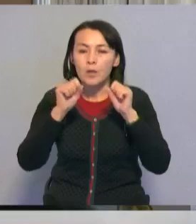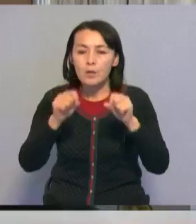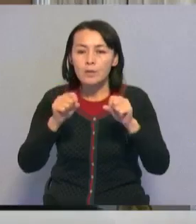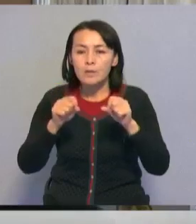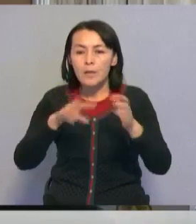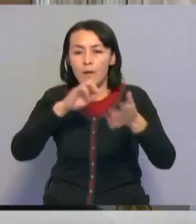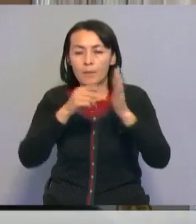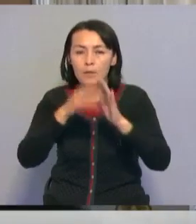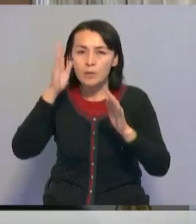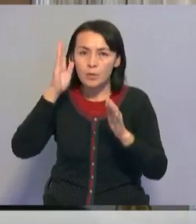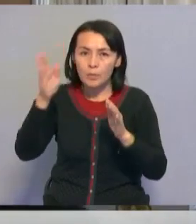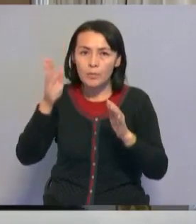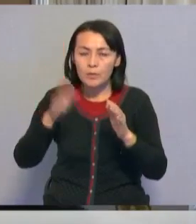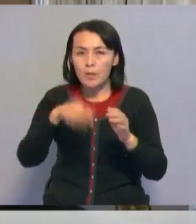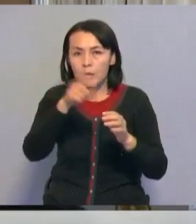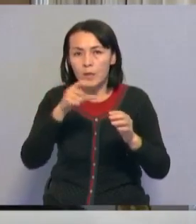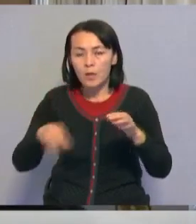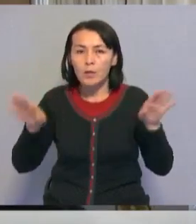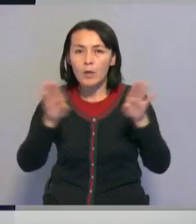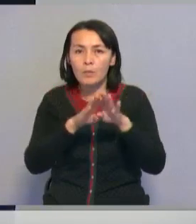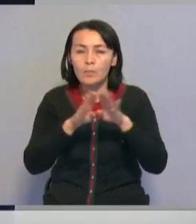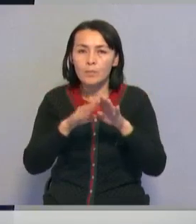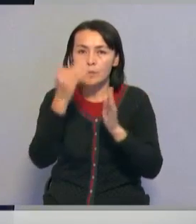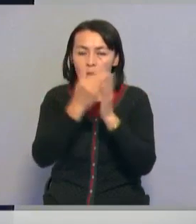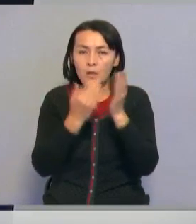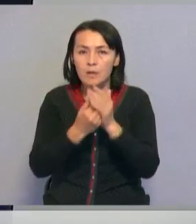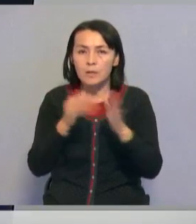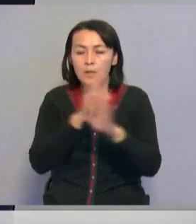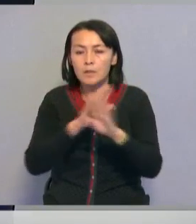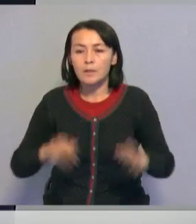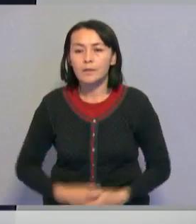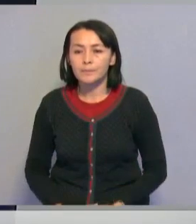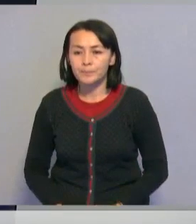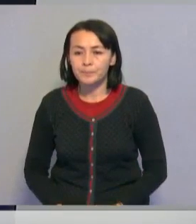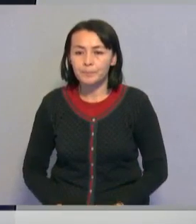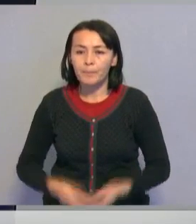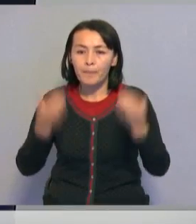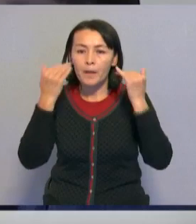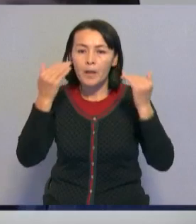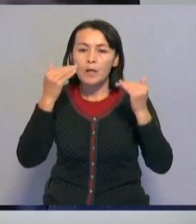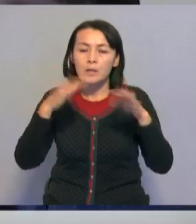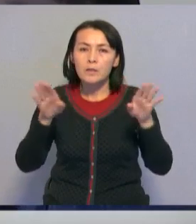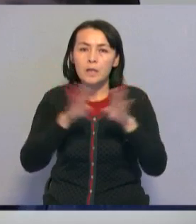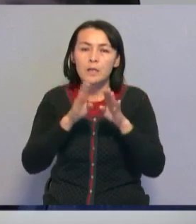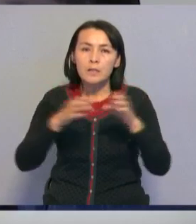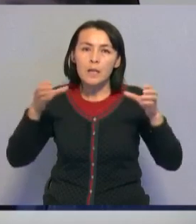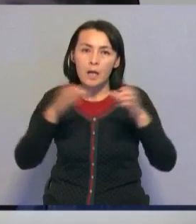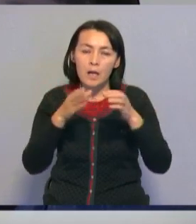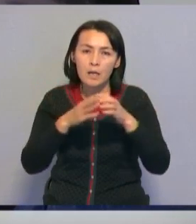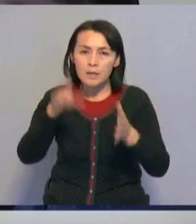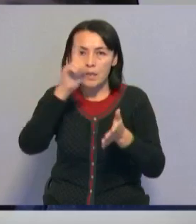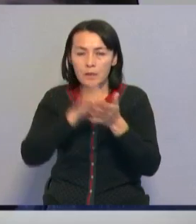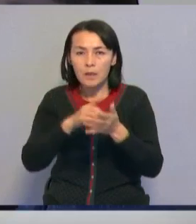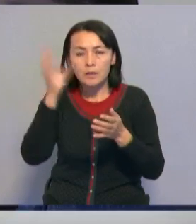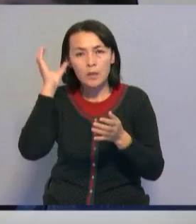архитектурные проекты будут обсуждаться на народном совете и будут анализироваться недостатки прежде чем строить жильё компания подрядчик должна